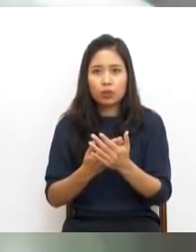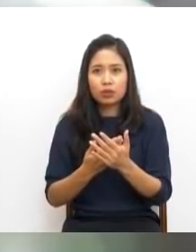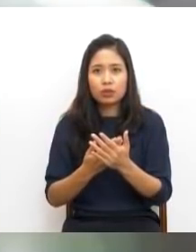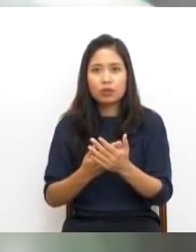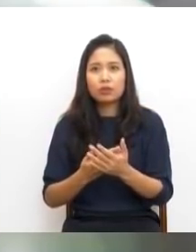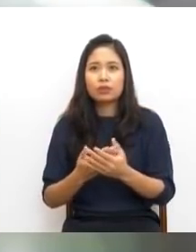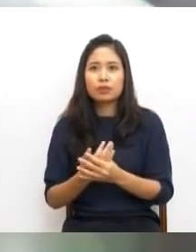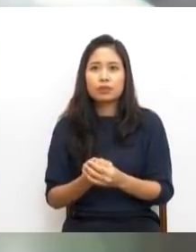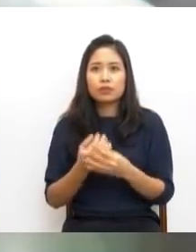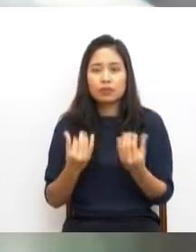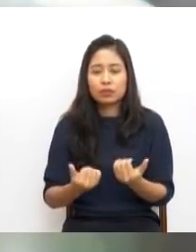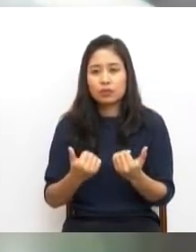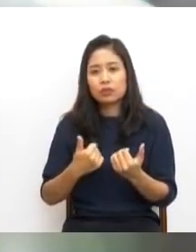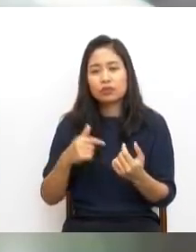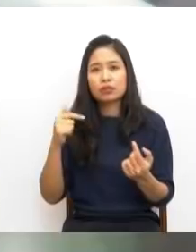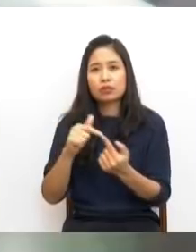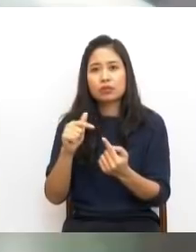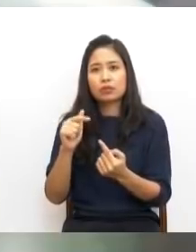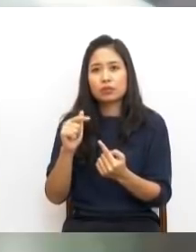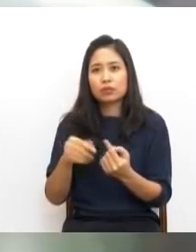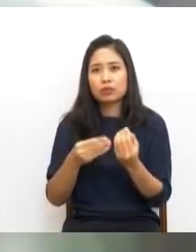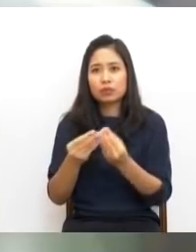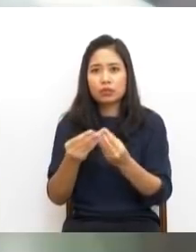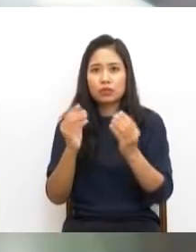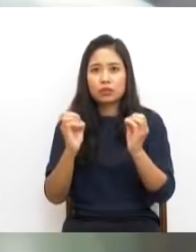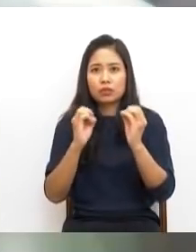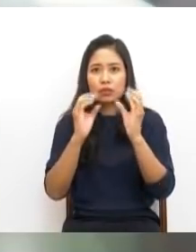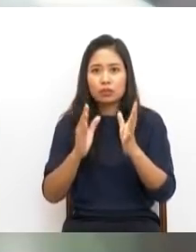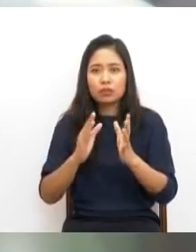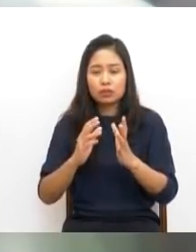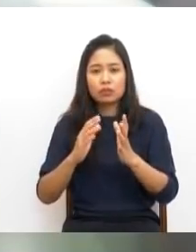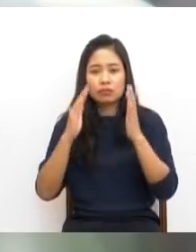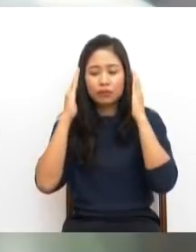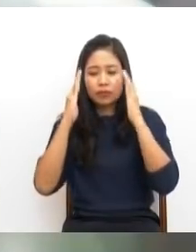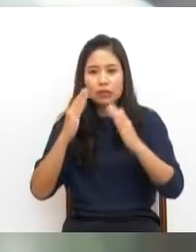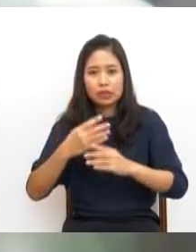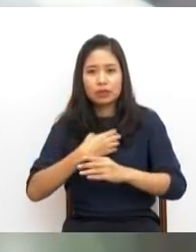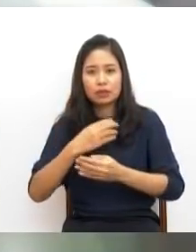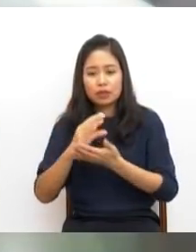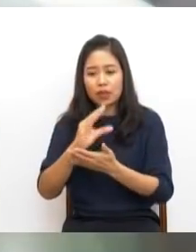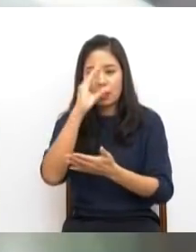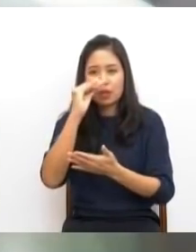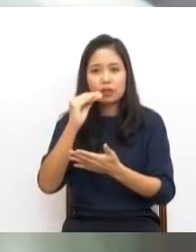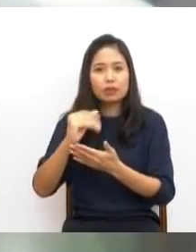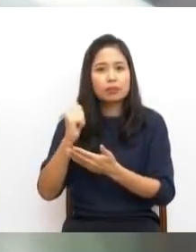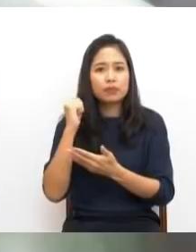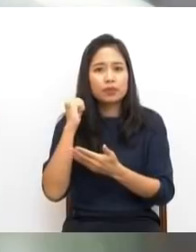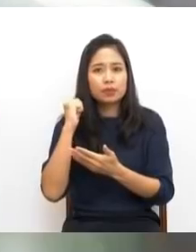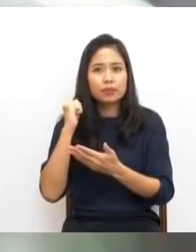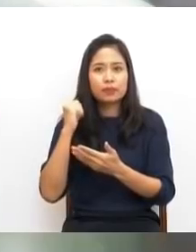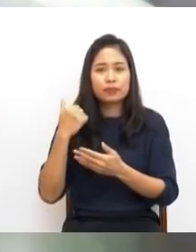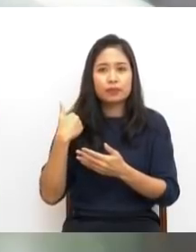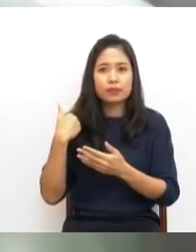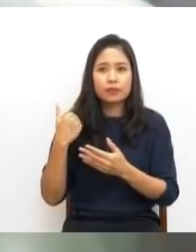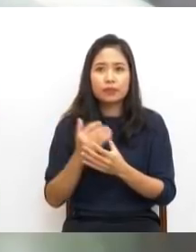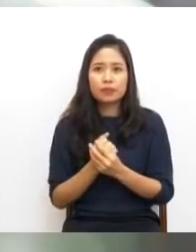ตย์ซึ่งก็ได้รับการตอบรับอย่างนี้เพราะว่าขณะเสาร์อาทิตย์คุณครูก็ยังตั้งใจมาเรียนทั้งที่เป็นเวลาที่ควรจะพักผ่อนอะไร ใช่ซึ่งโดยปกติ